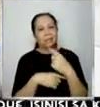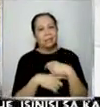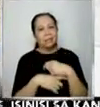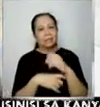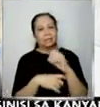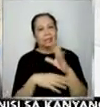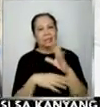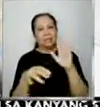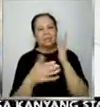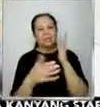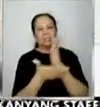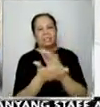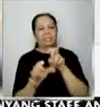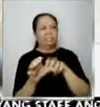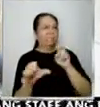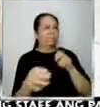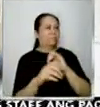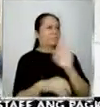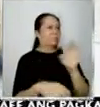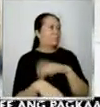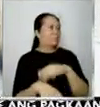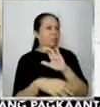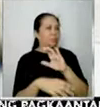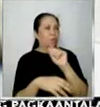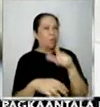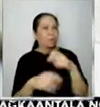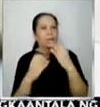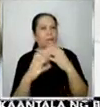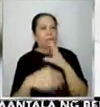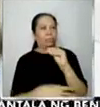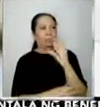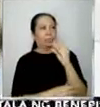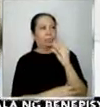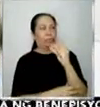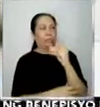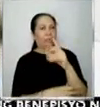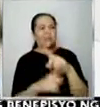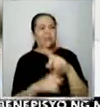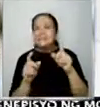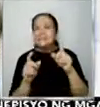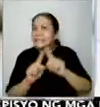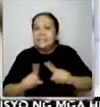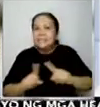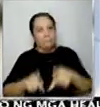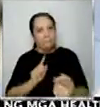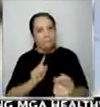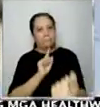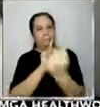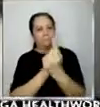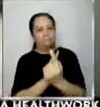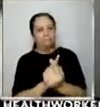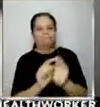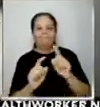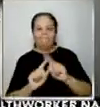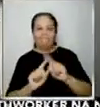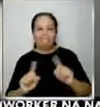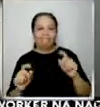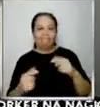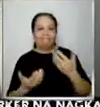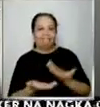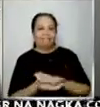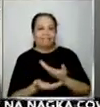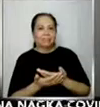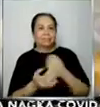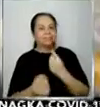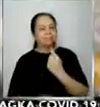nang pinagsasabi. Parang iba pa rin pag magkasama kayo eh, in person. Iba pa rin. Kumbaga, miss na miss nyo pa rin